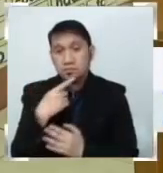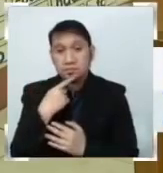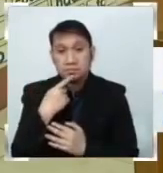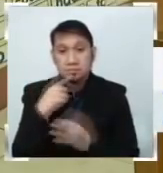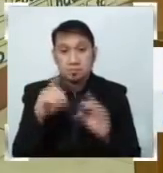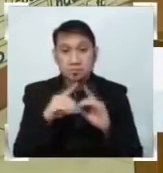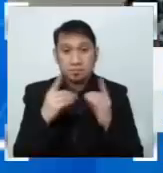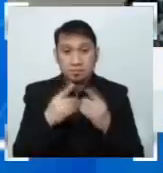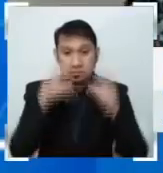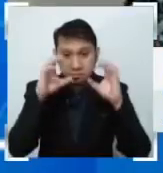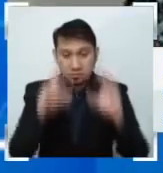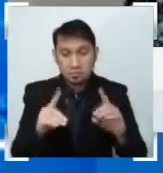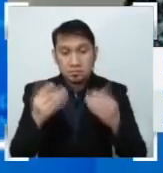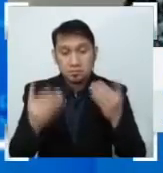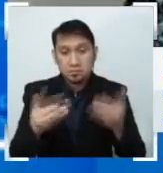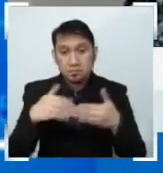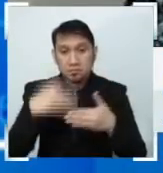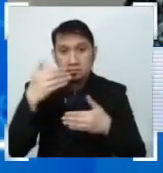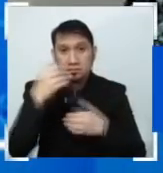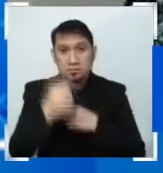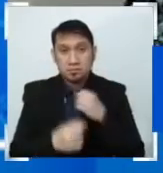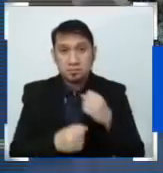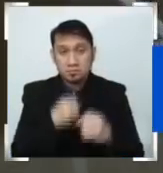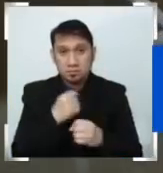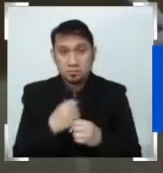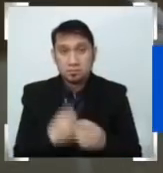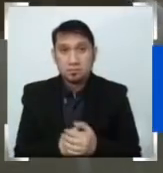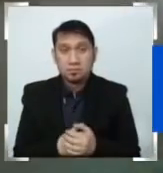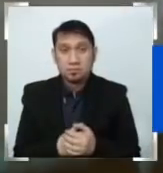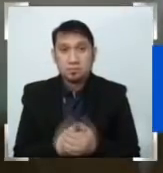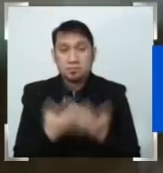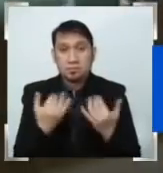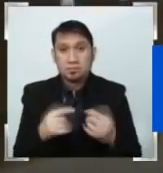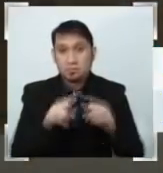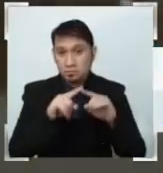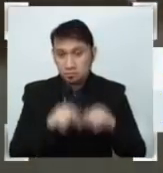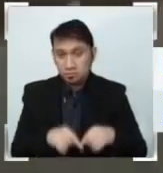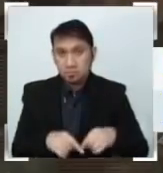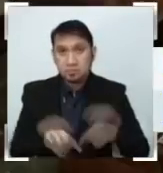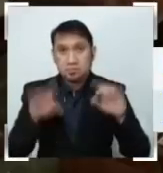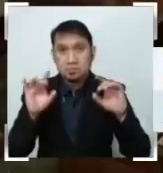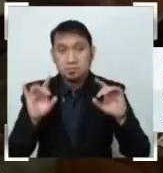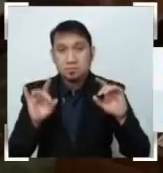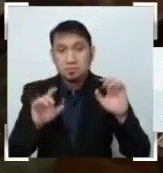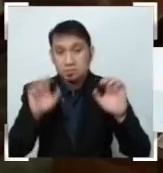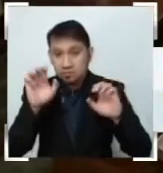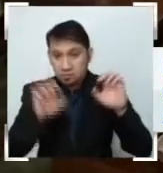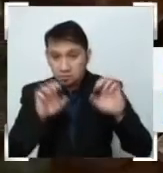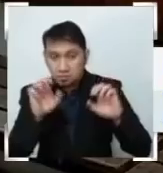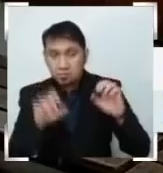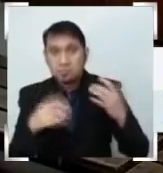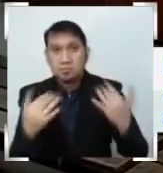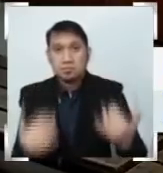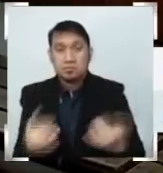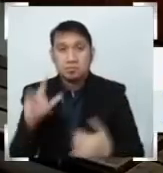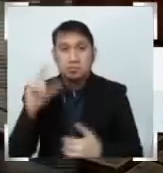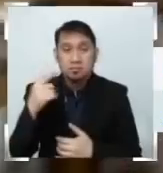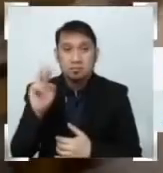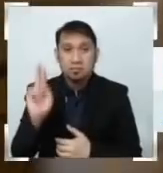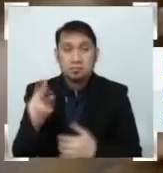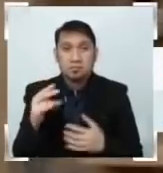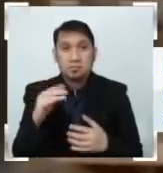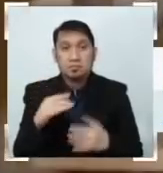ito maikasa. It really depends on the risk assessment. There are local government mayors who still are